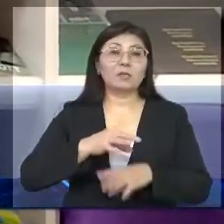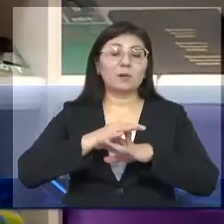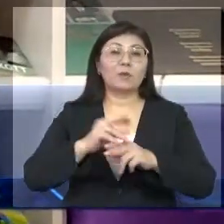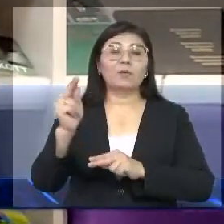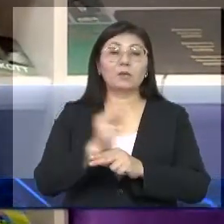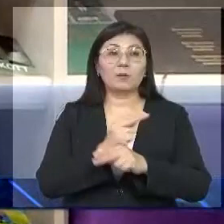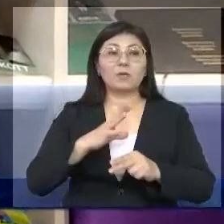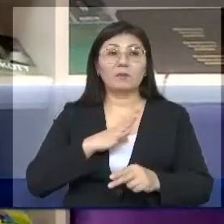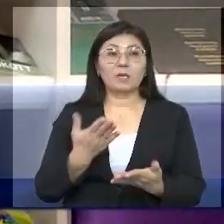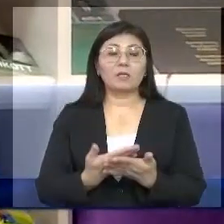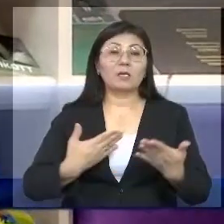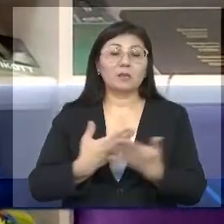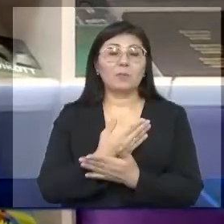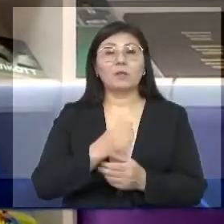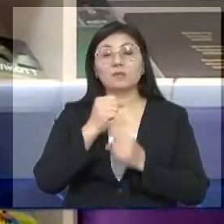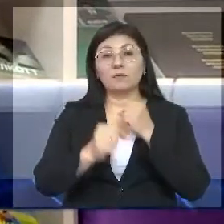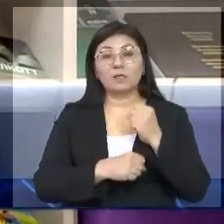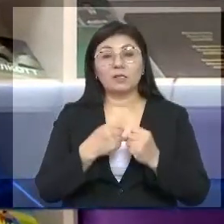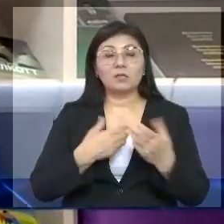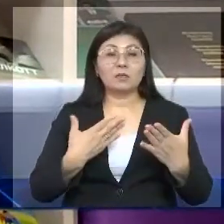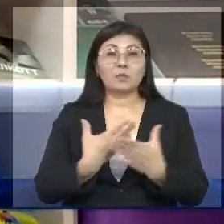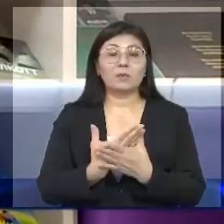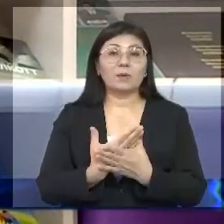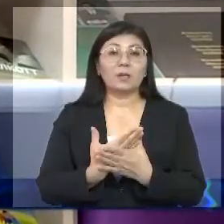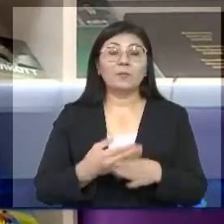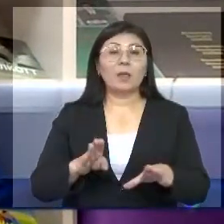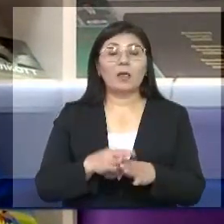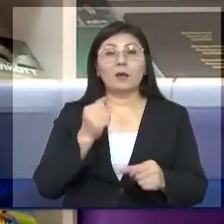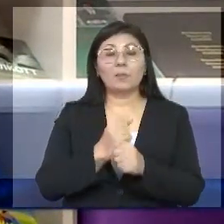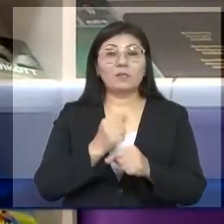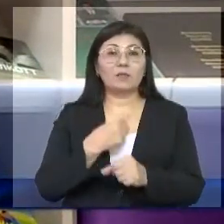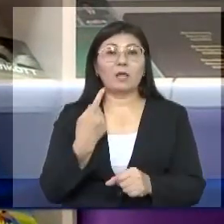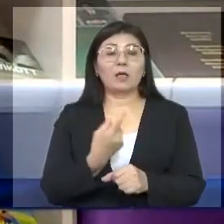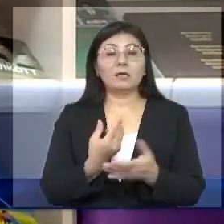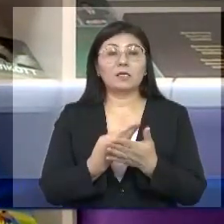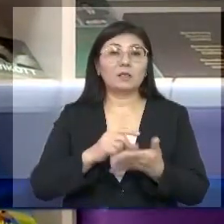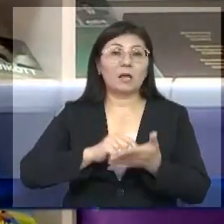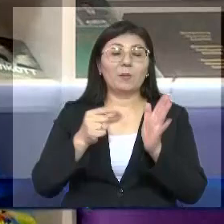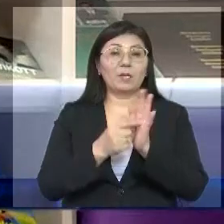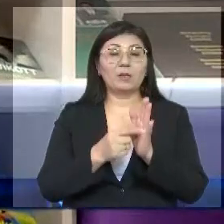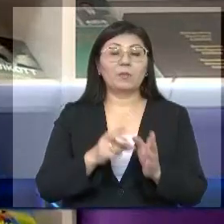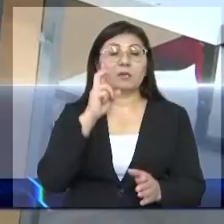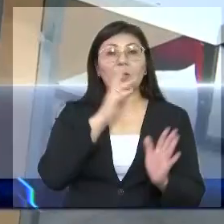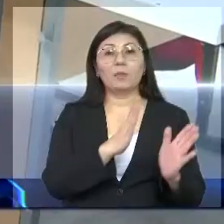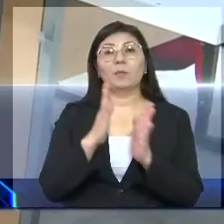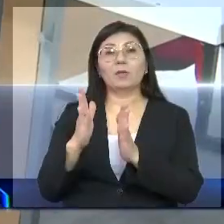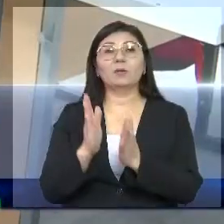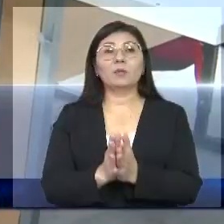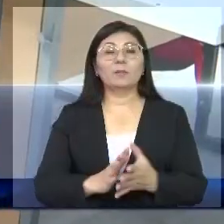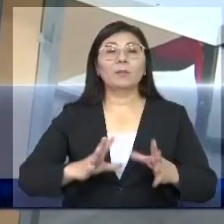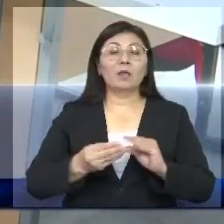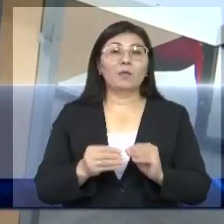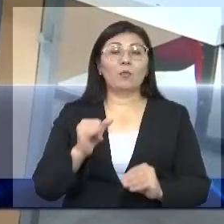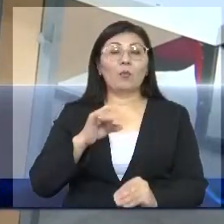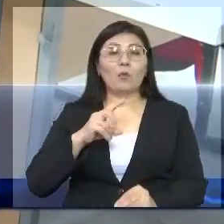школе а также обновление материально-технической базы в частности оборудовали один тематический кабинет и библиотеку к слову всего по